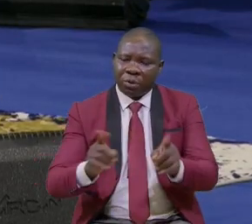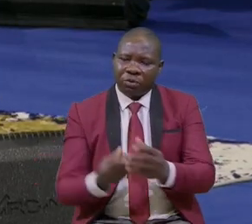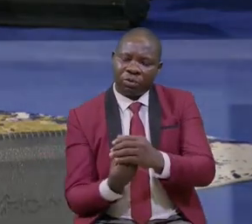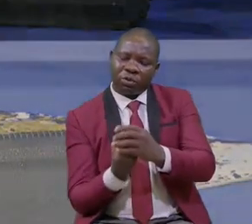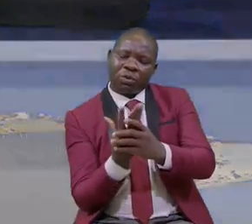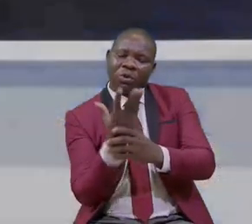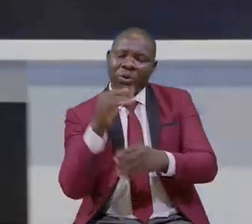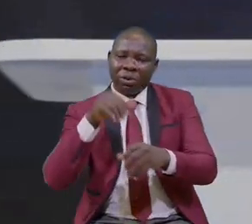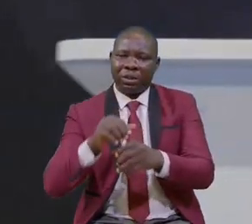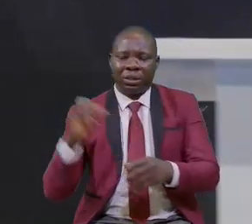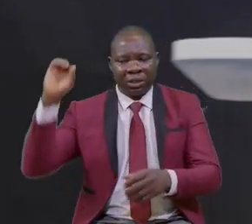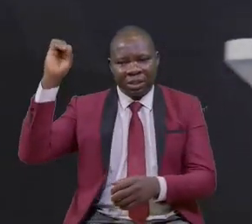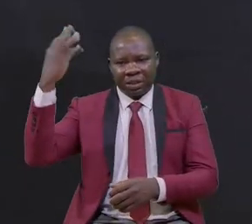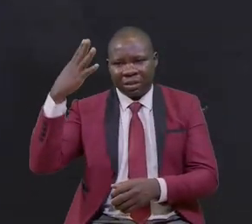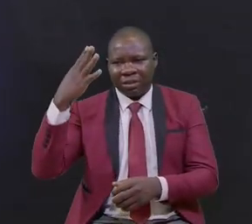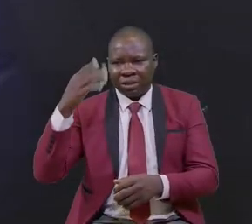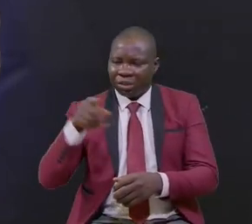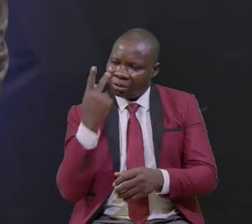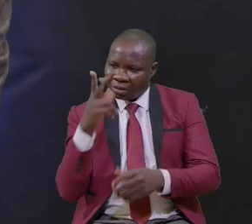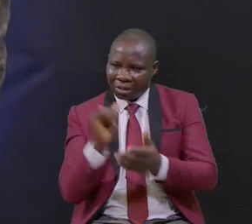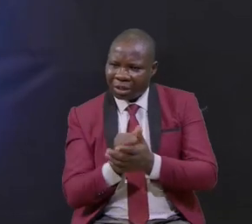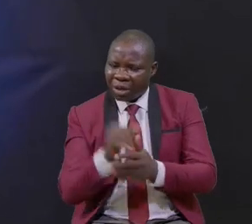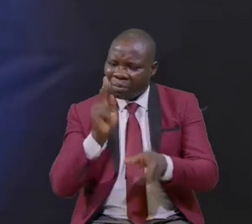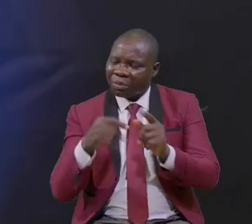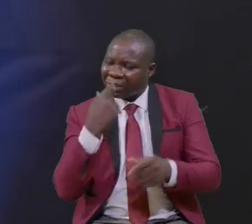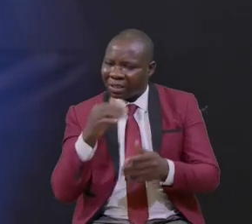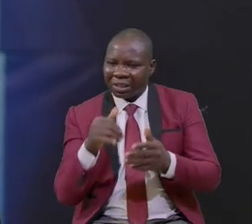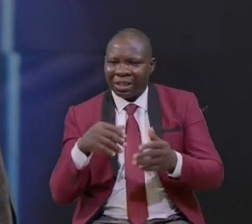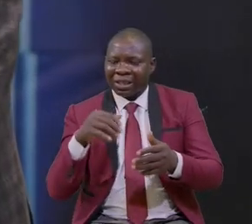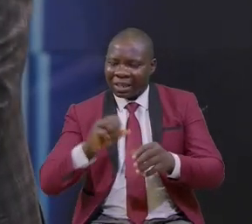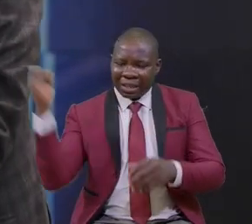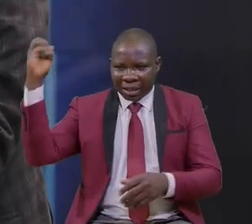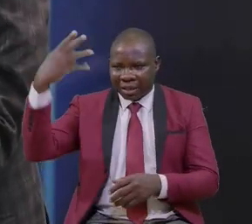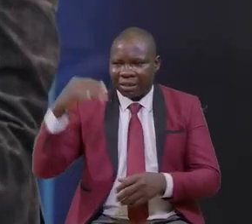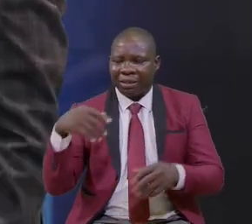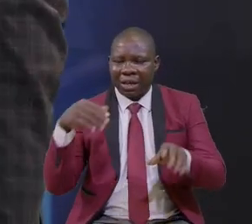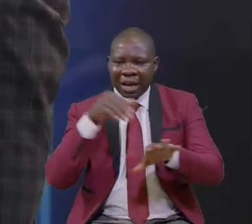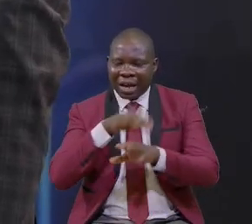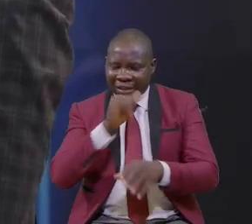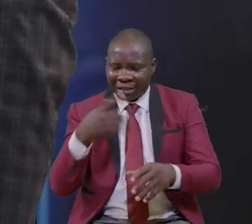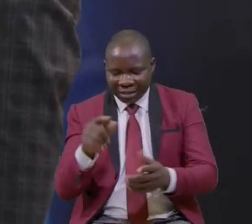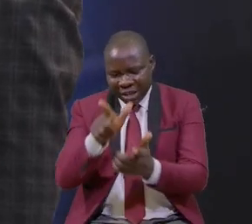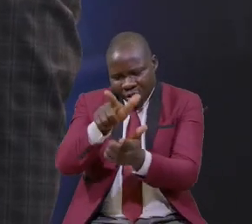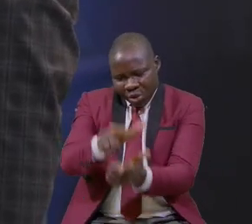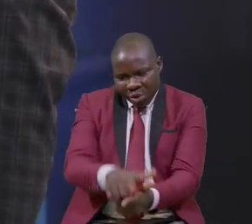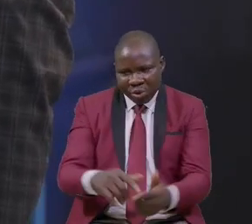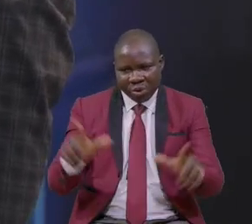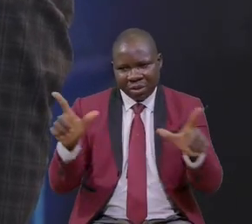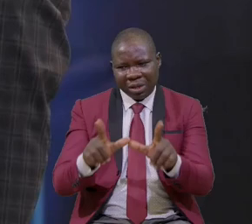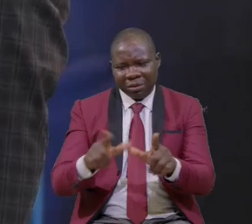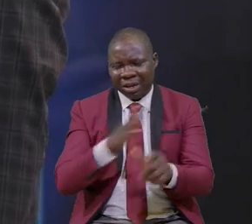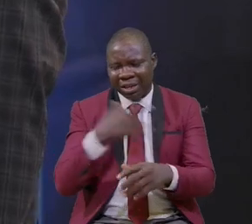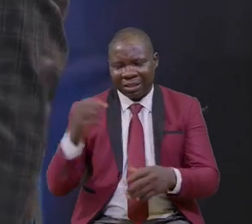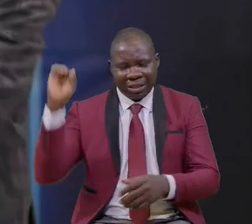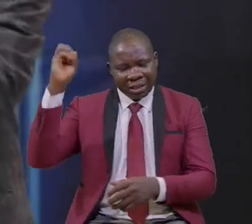qui pensent que la grâce est toujours au même niveau, que la grâce est toujours minima. Et la grâce que j'ai